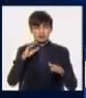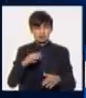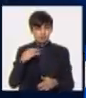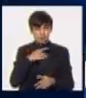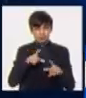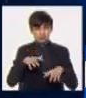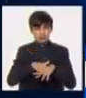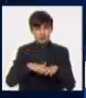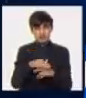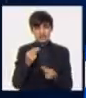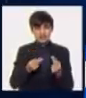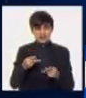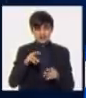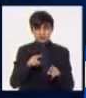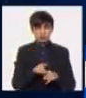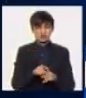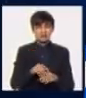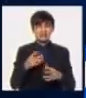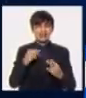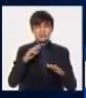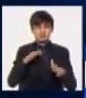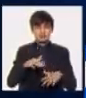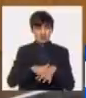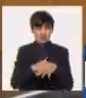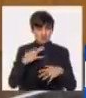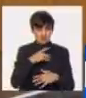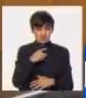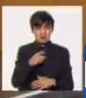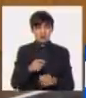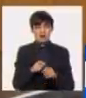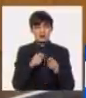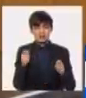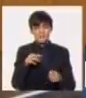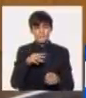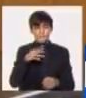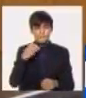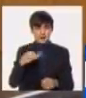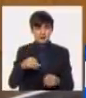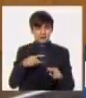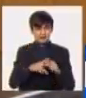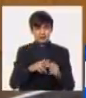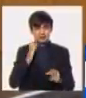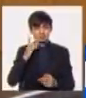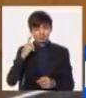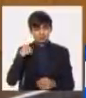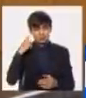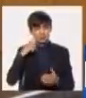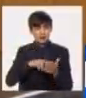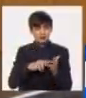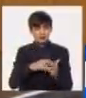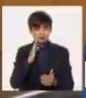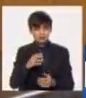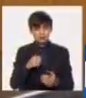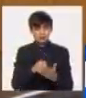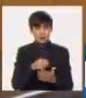большое количество скоплений народов, они будут до середины мая, мы так планируем, они будут еще